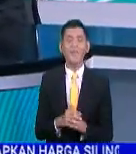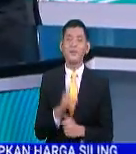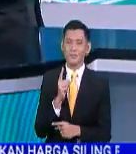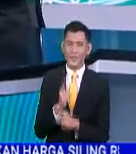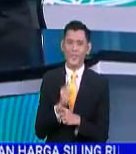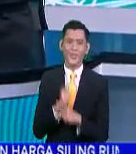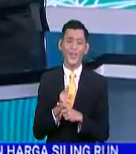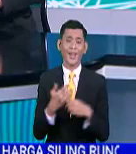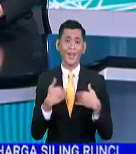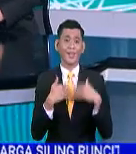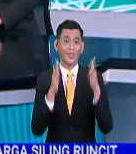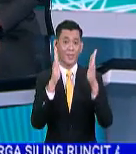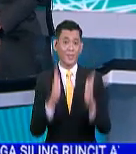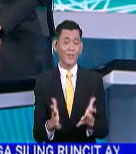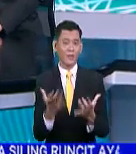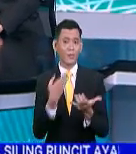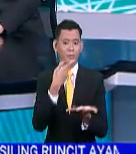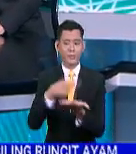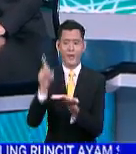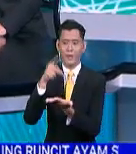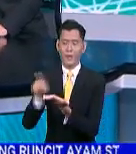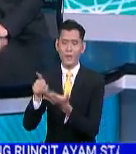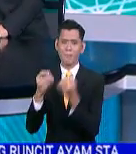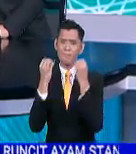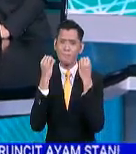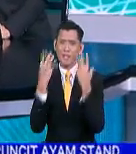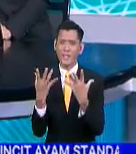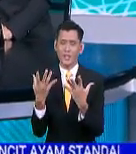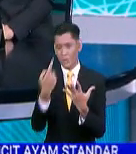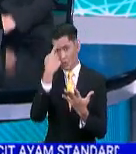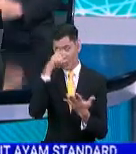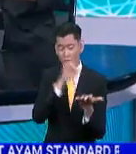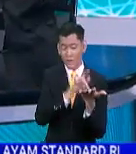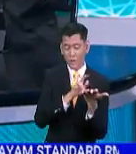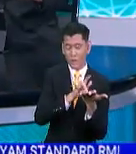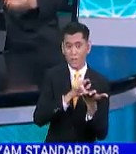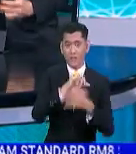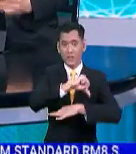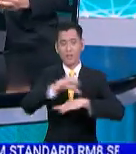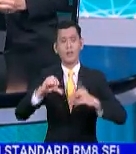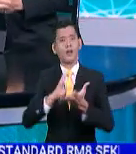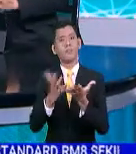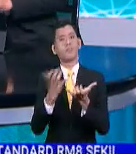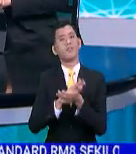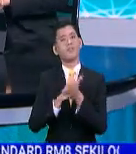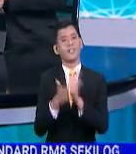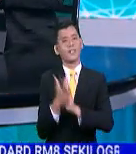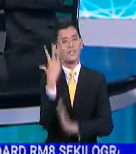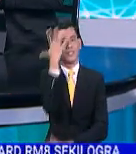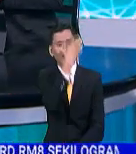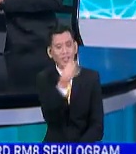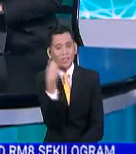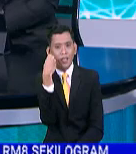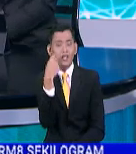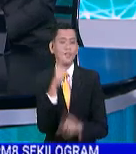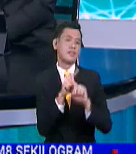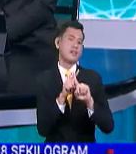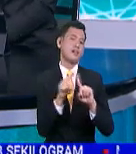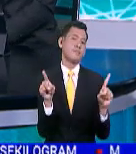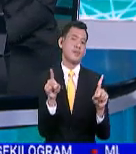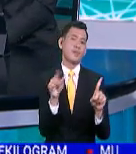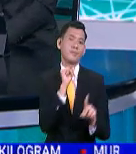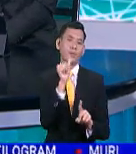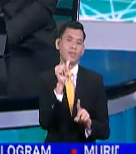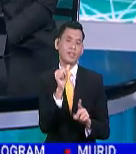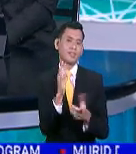Andy. Sehingga ada yang sanggup berbelanja besar untuk rawatan dan pembedahan semata-mata nak jadi cantik. Ya, tapi bukan